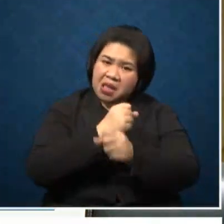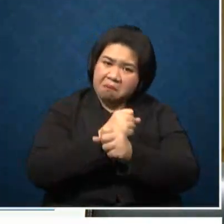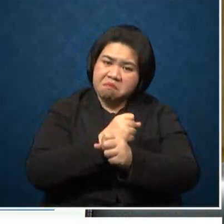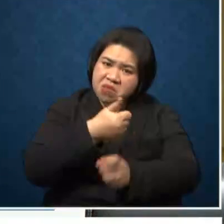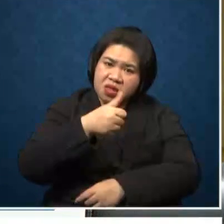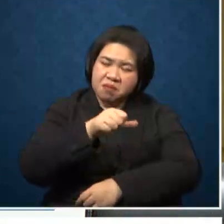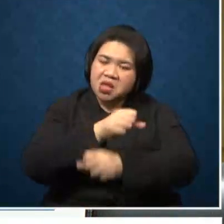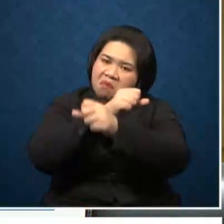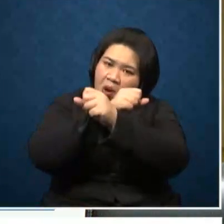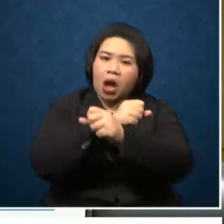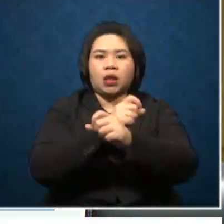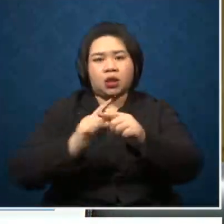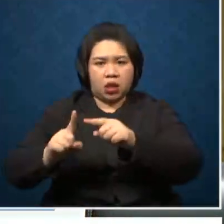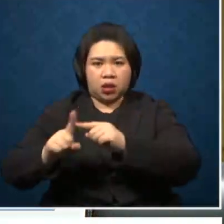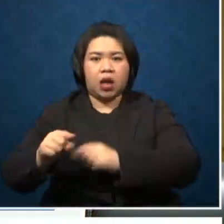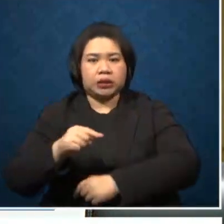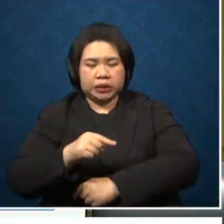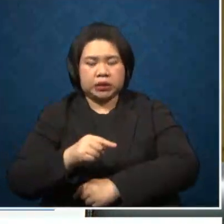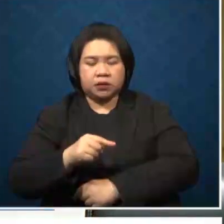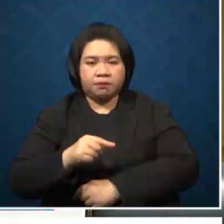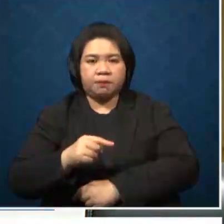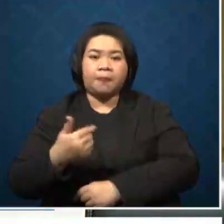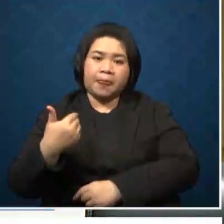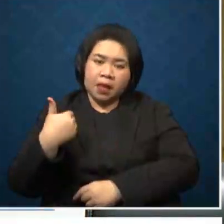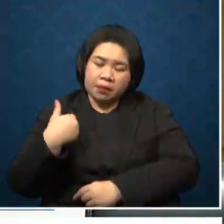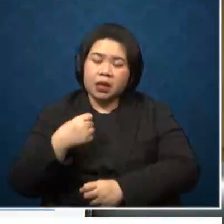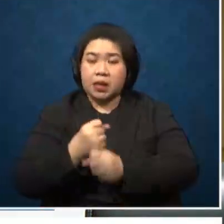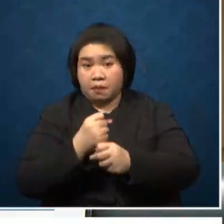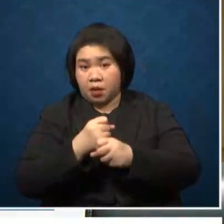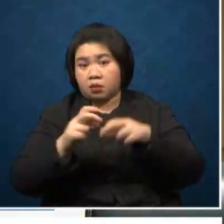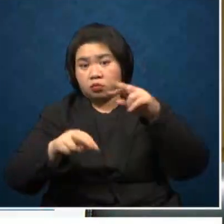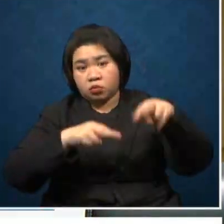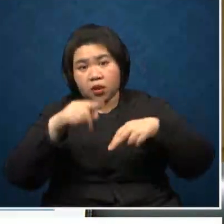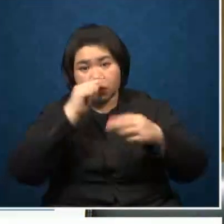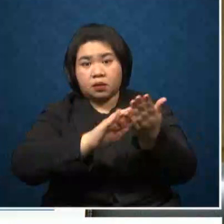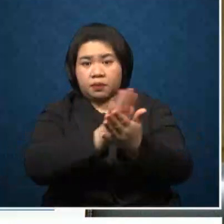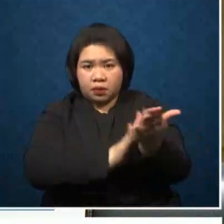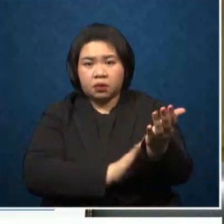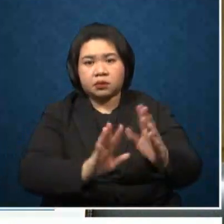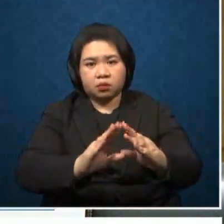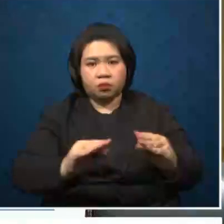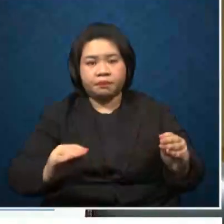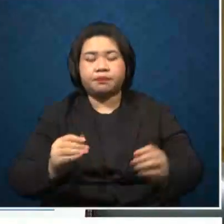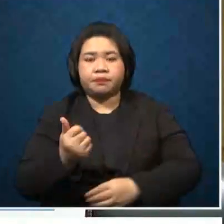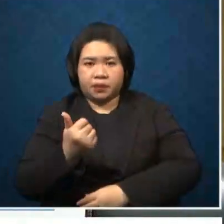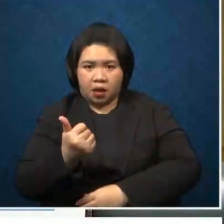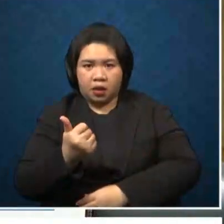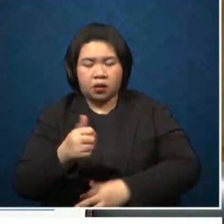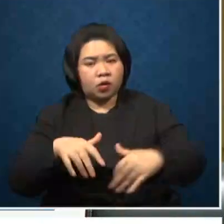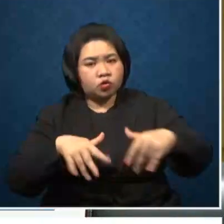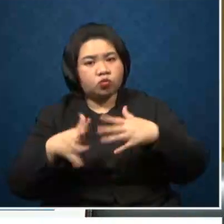ดีทั้งหลายรวมทั้งเป็นกลไกในการบริหารจัดการให้บ้านเมืองอยู่ในความสงบร่มเย็นไปชนมีความ